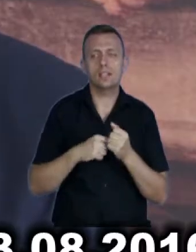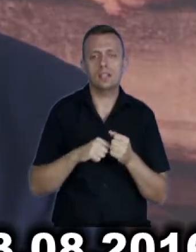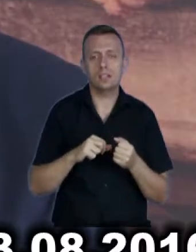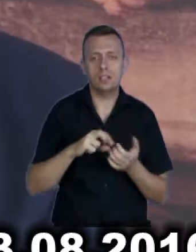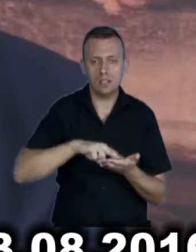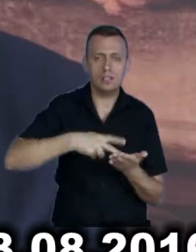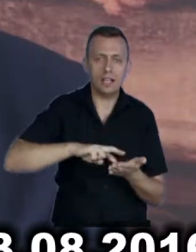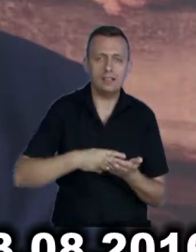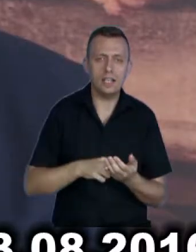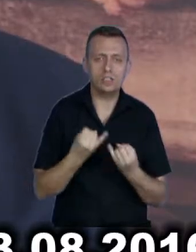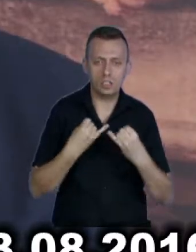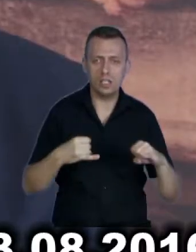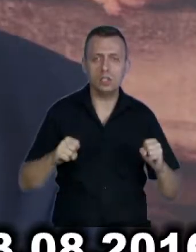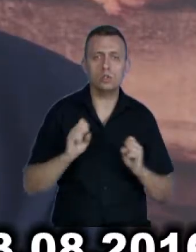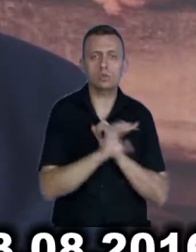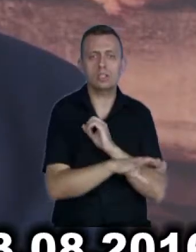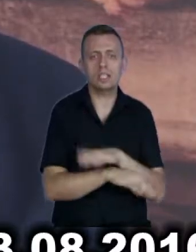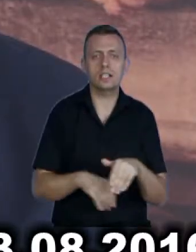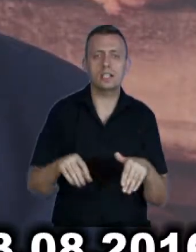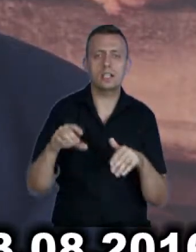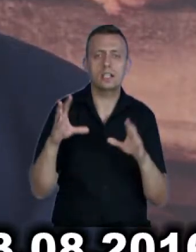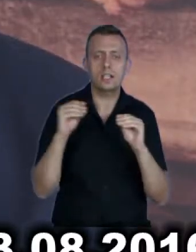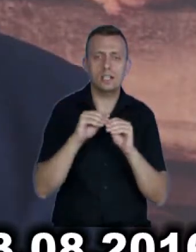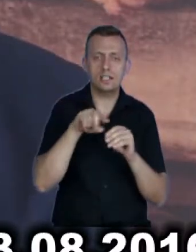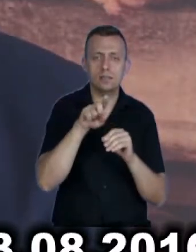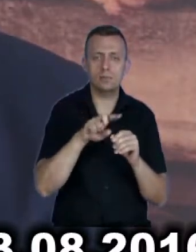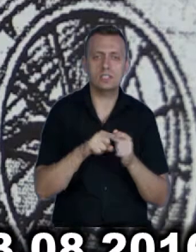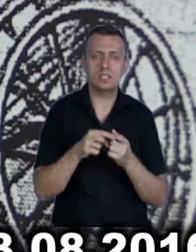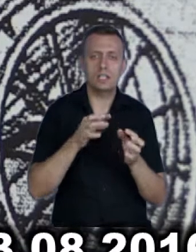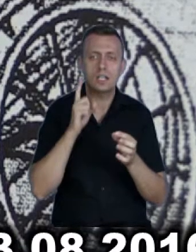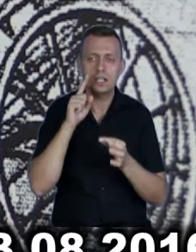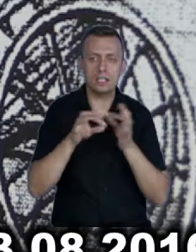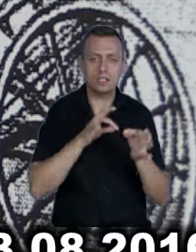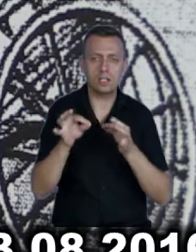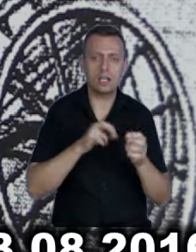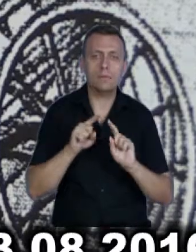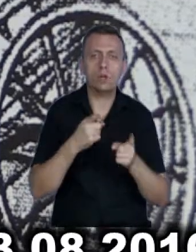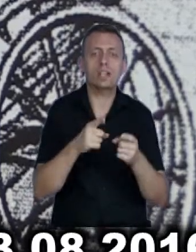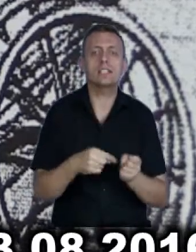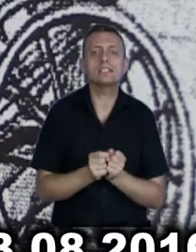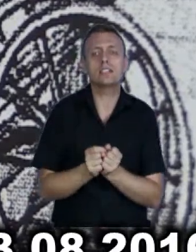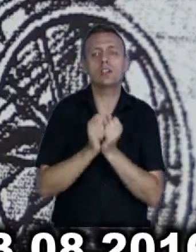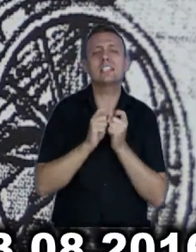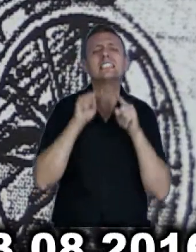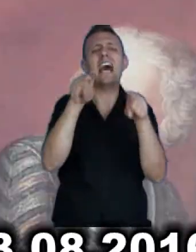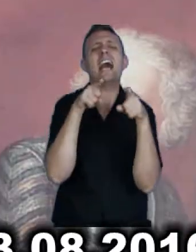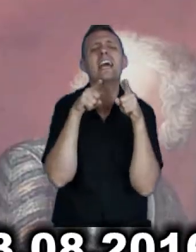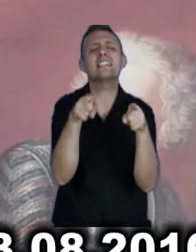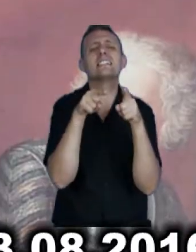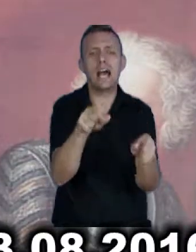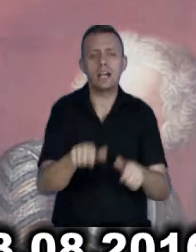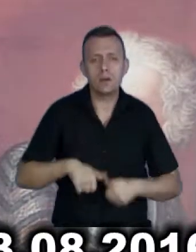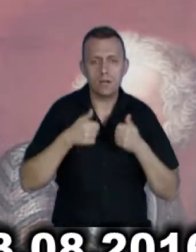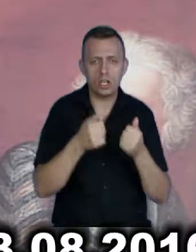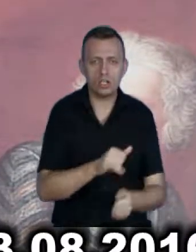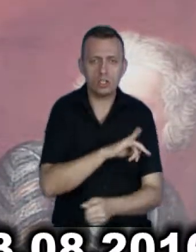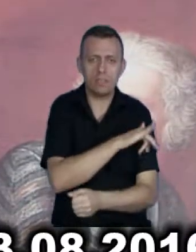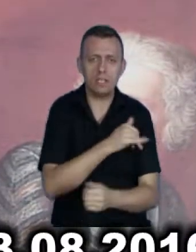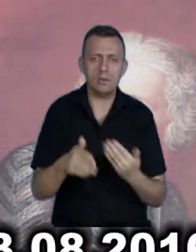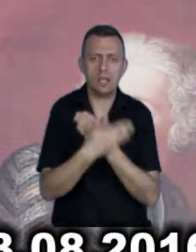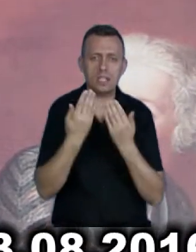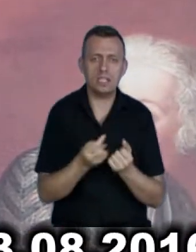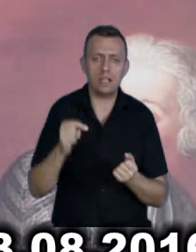Tutaj wspólnie z garnizonem Fortety Częstochowskiej organizujemy różnego rodzaju